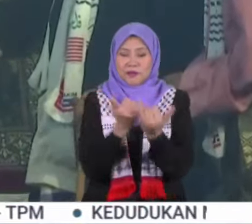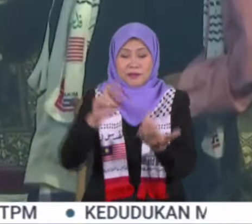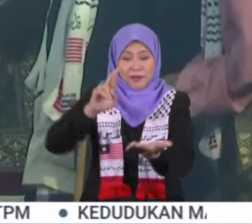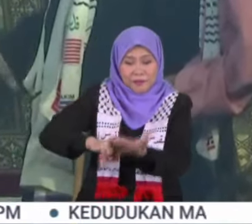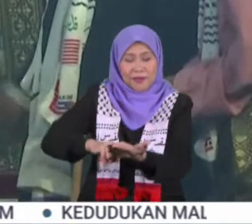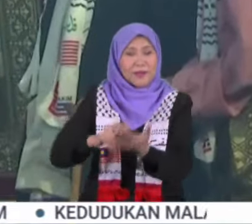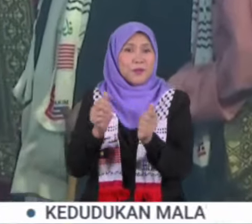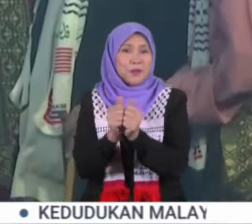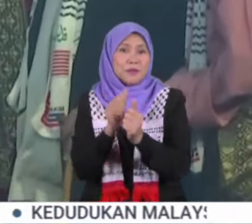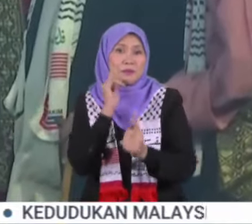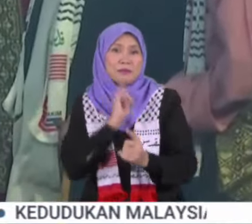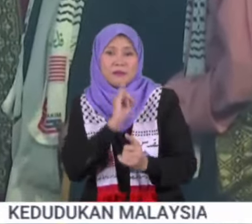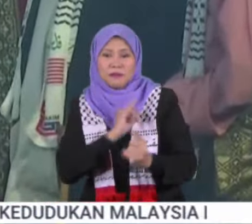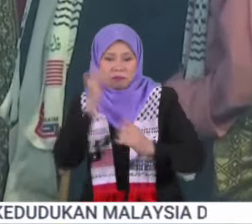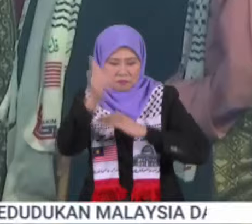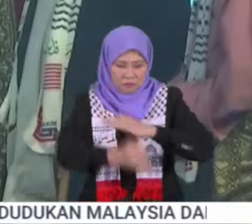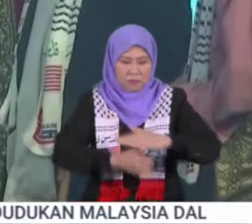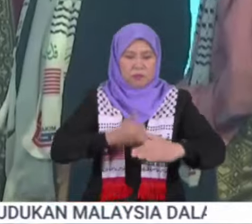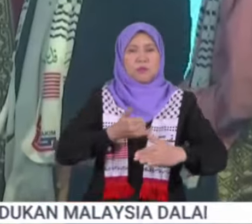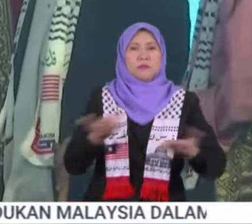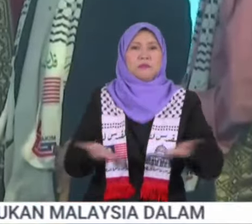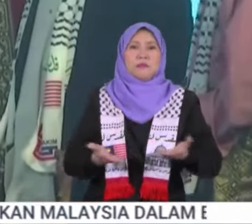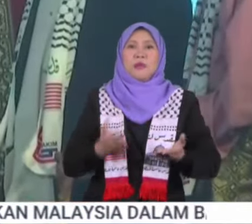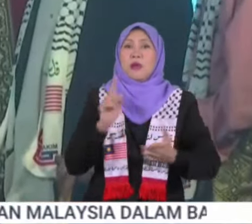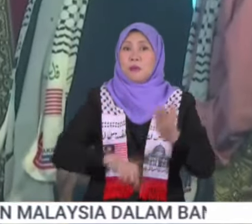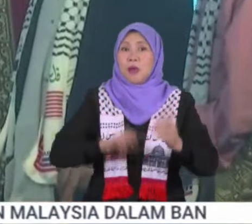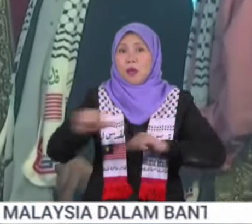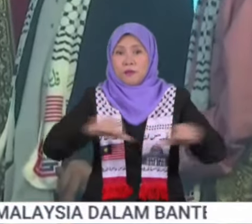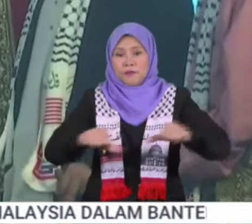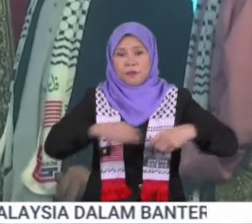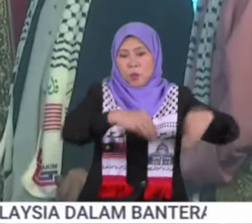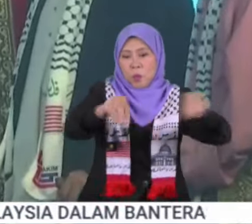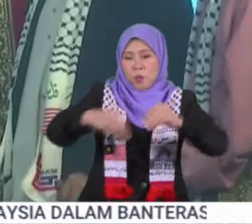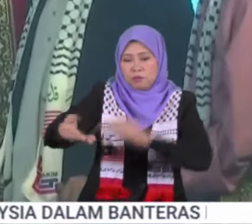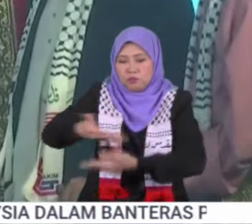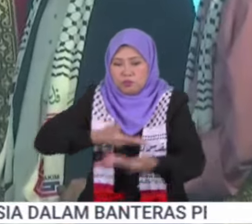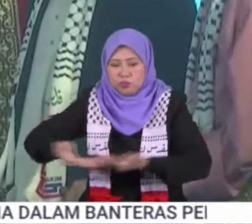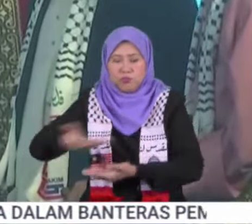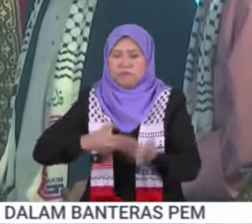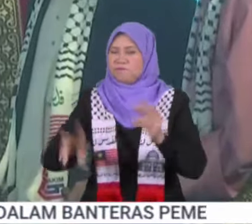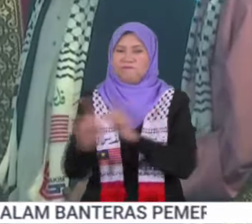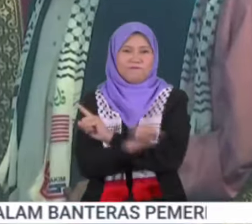dengan Israel untuk masuk dan melakukan sebarang aktiviti di negara ini.